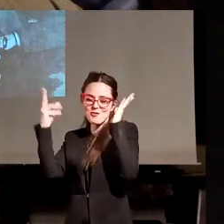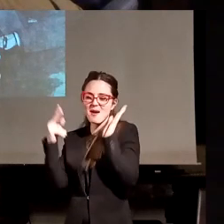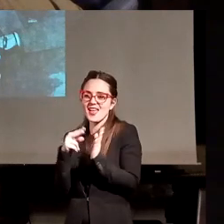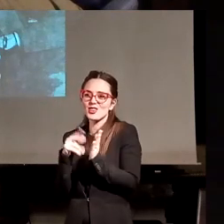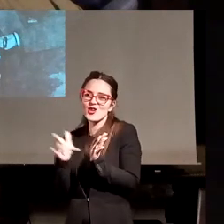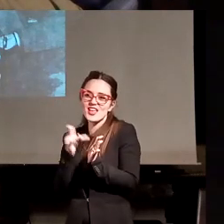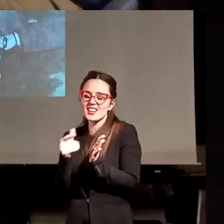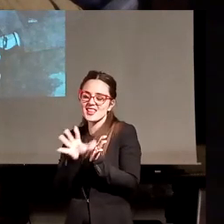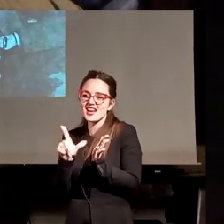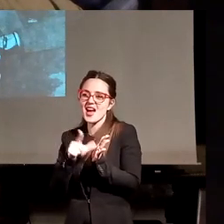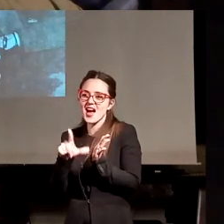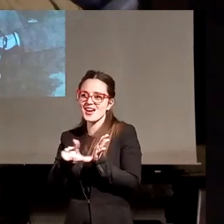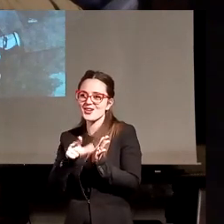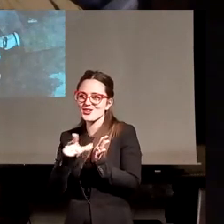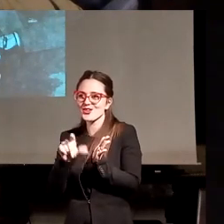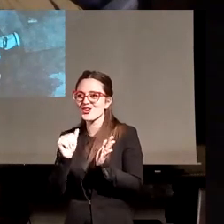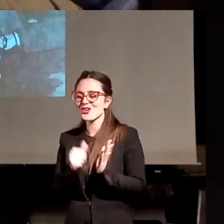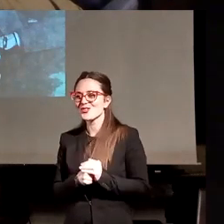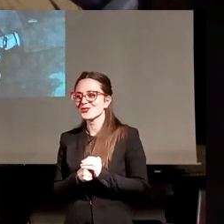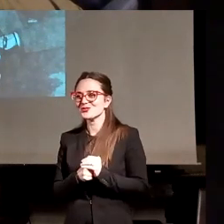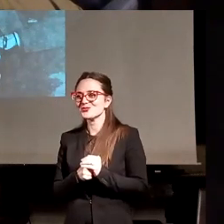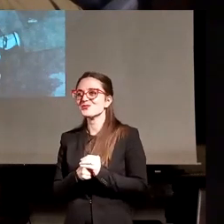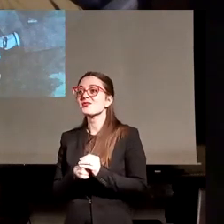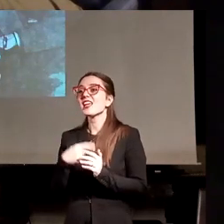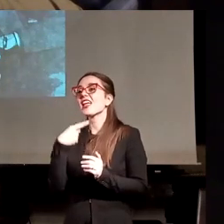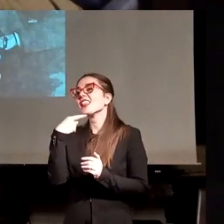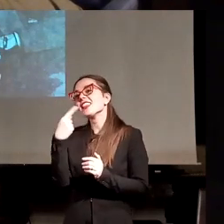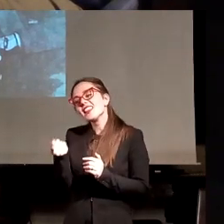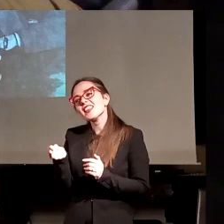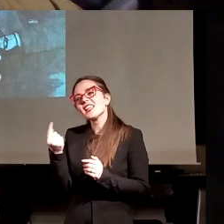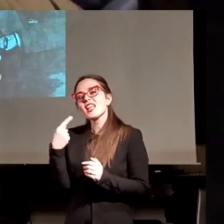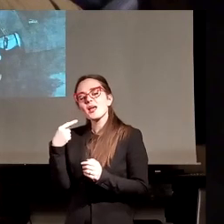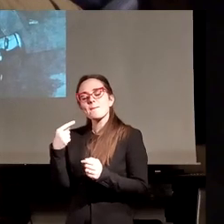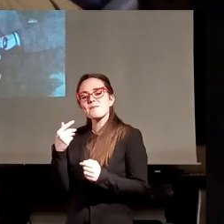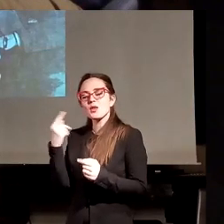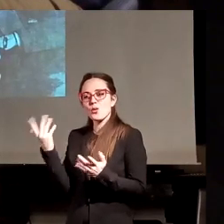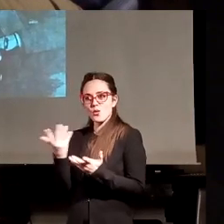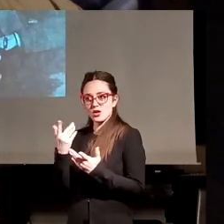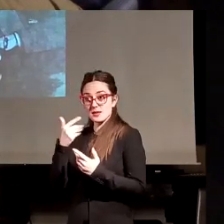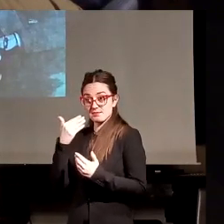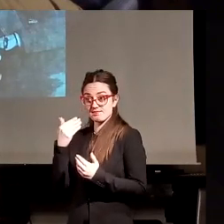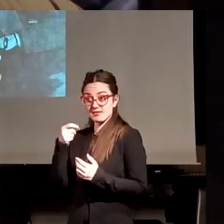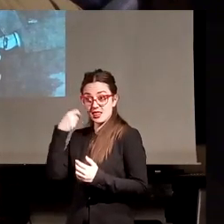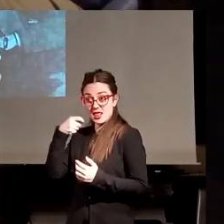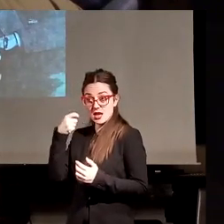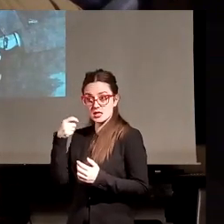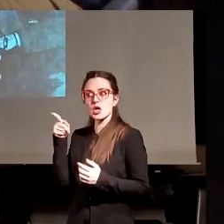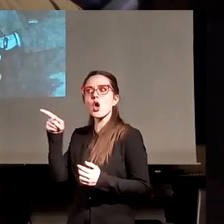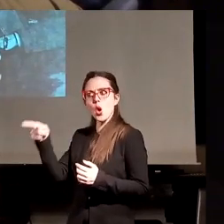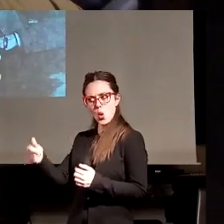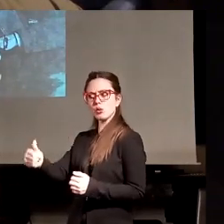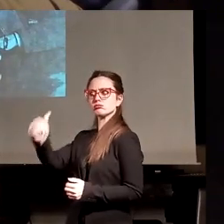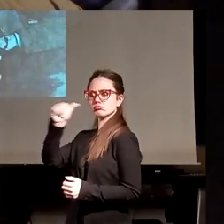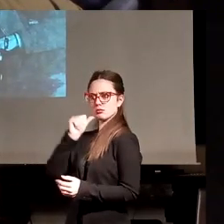letterario e insomma per dire la cosa che mi interessa è che è vero che lui prende la pozione la medicina e via